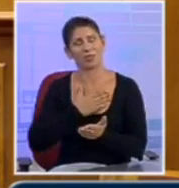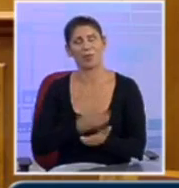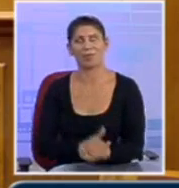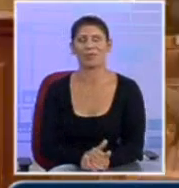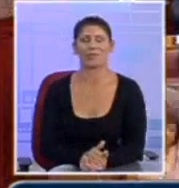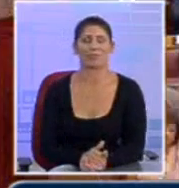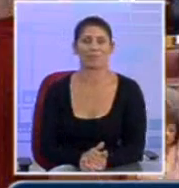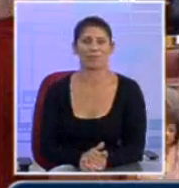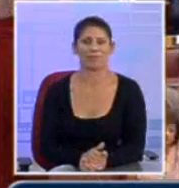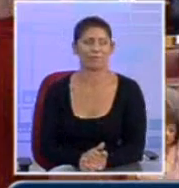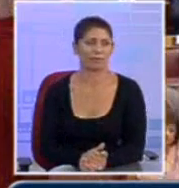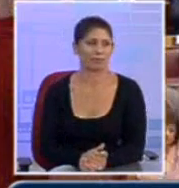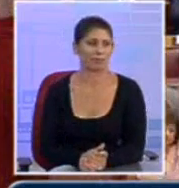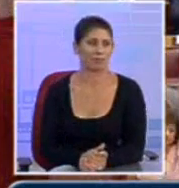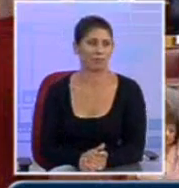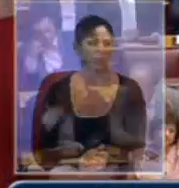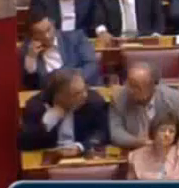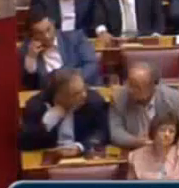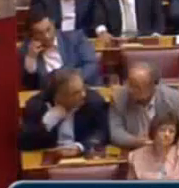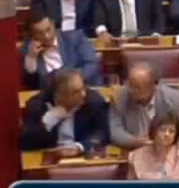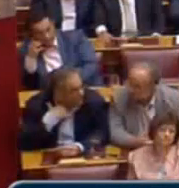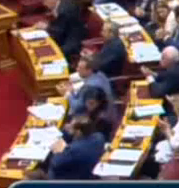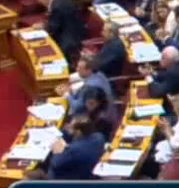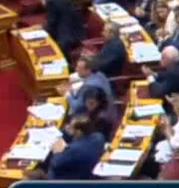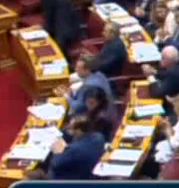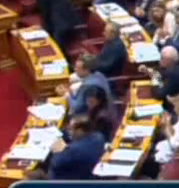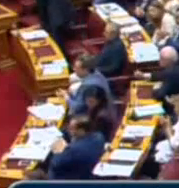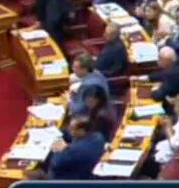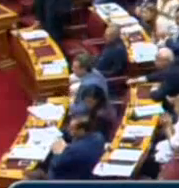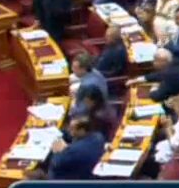Ευχαριστούμε πολύ τον κύριο Χουλιαράκη.